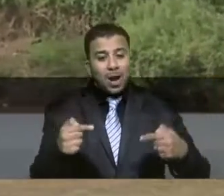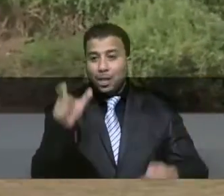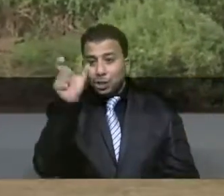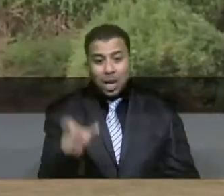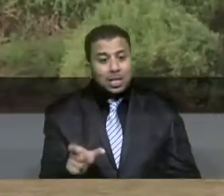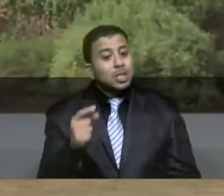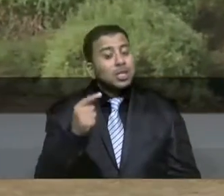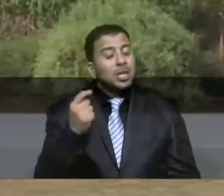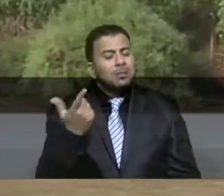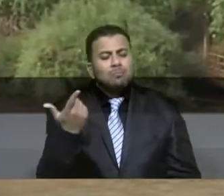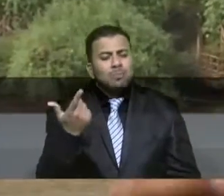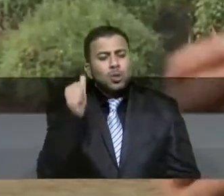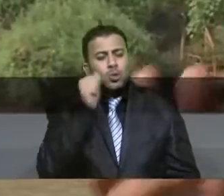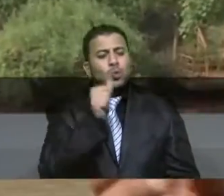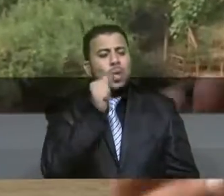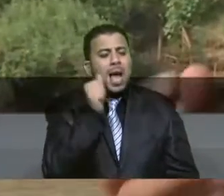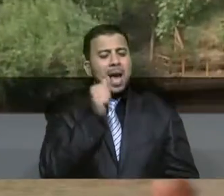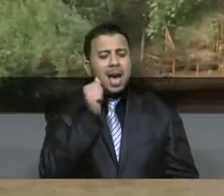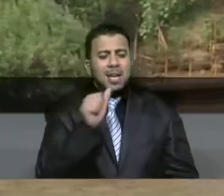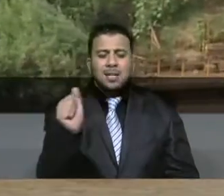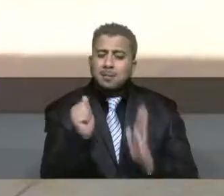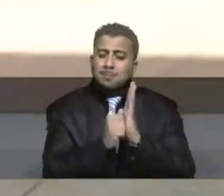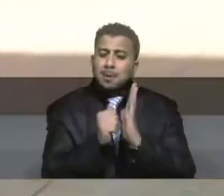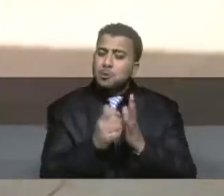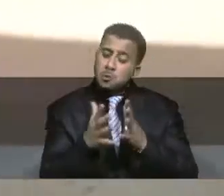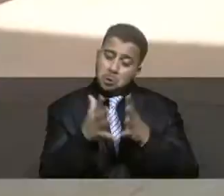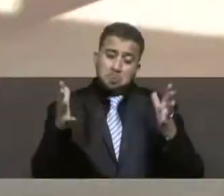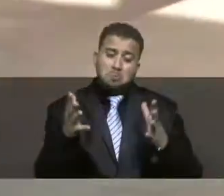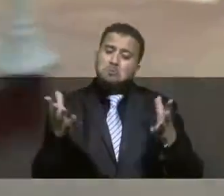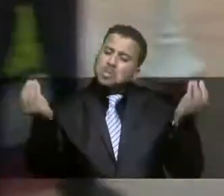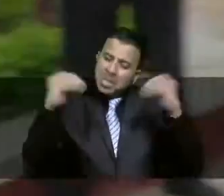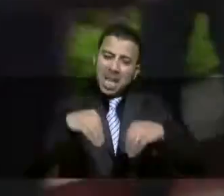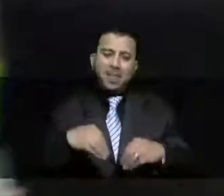هذا البيت الذي ينتظر منه الكثير.